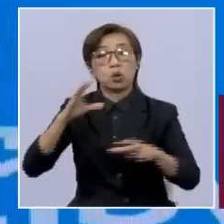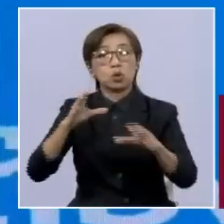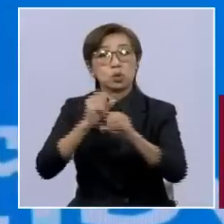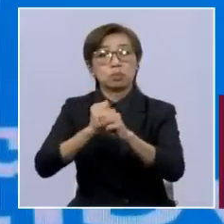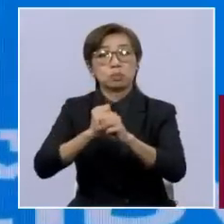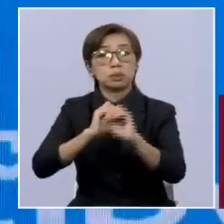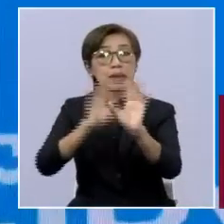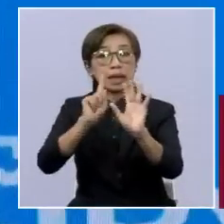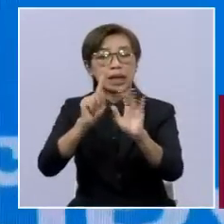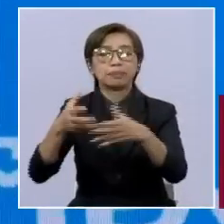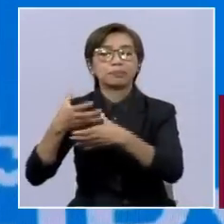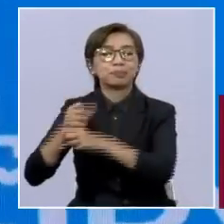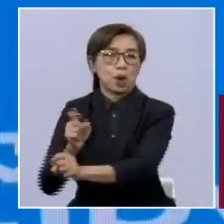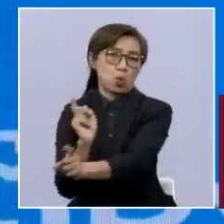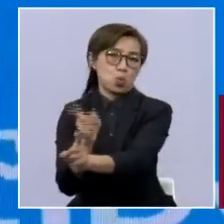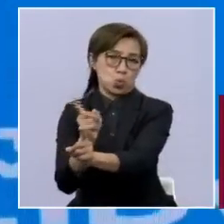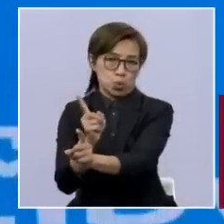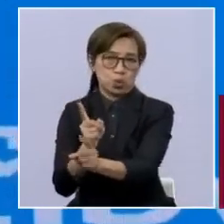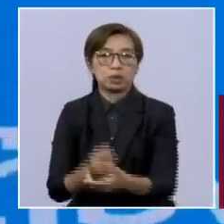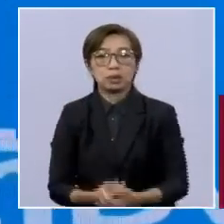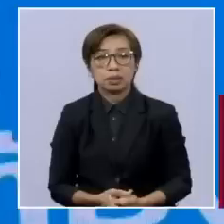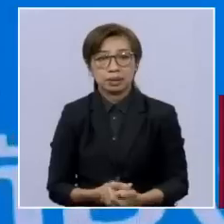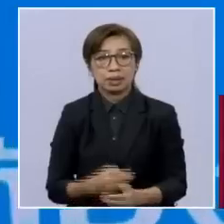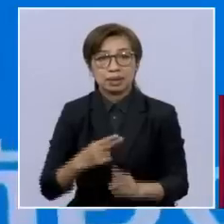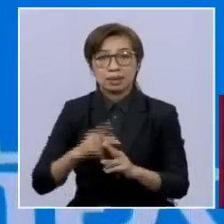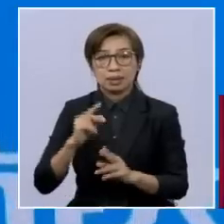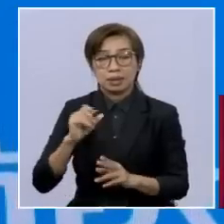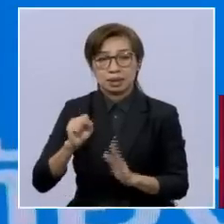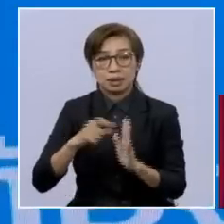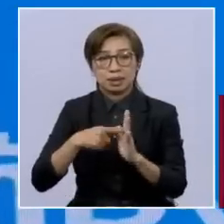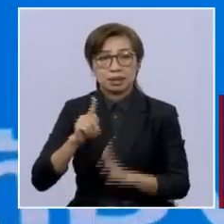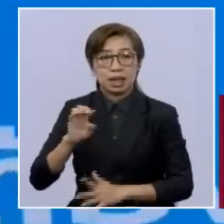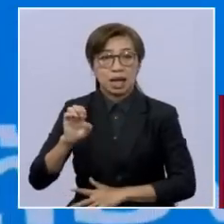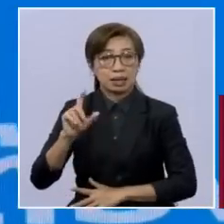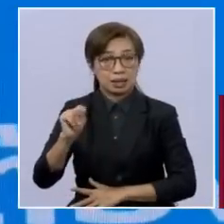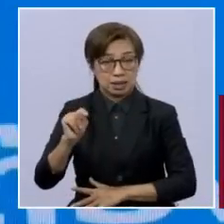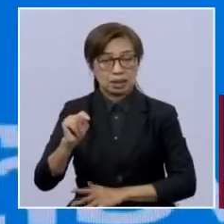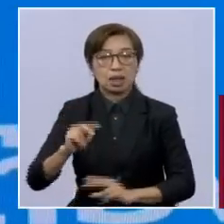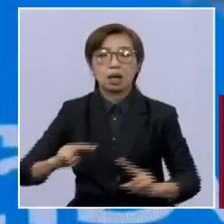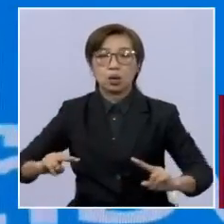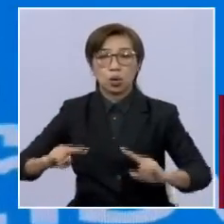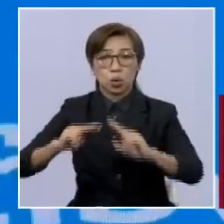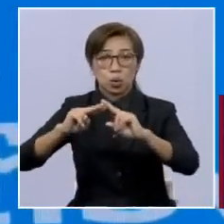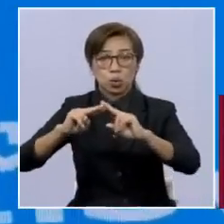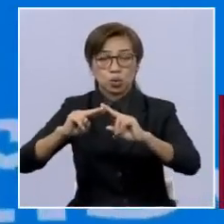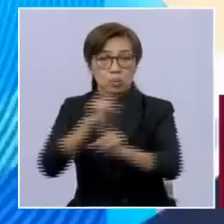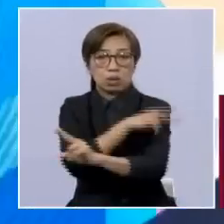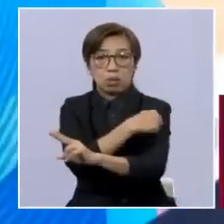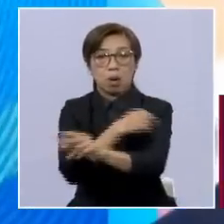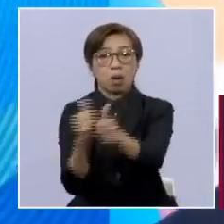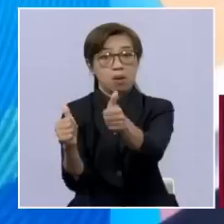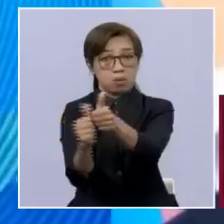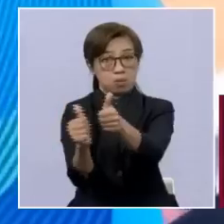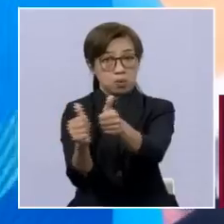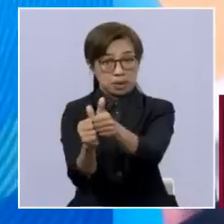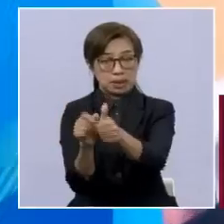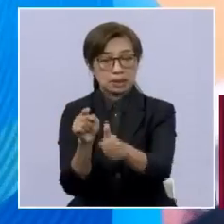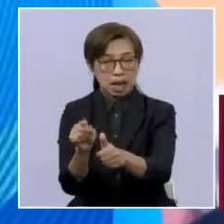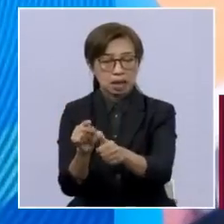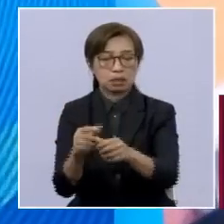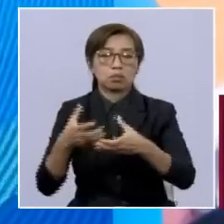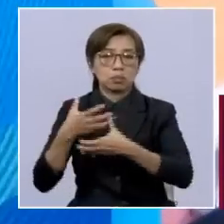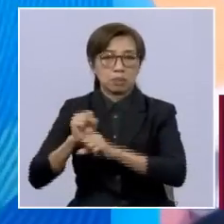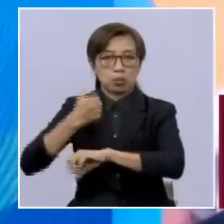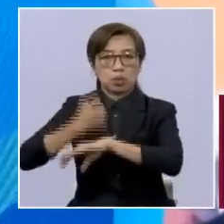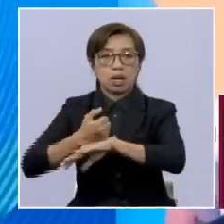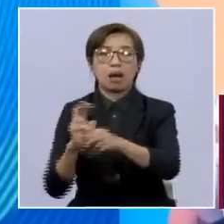ประชาธิปัตย์ค่ะโดยคุณสาธิตปิตุเตชะนะคะรัฐมนตรีช่วยว่าการกระทรวงสาธารณสุขในฐานะรองหัวหน้า